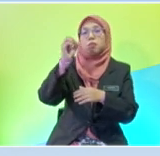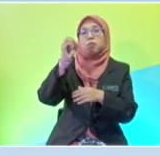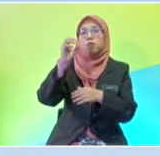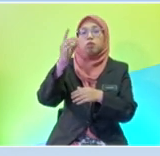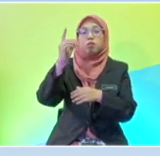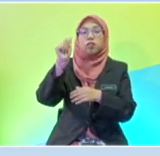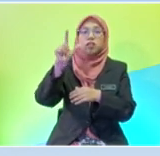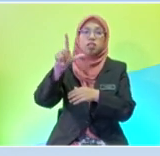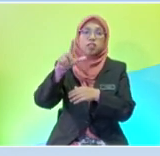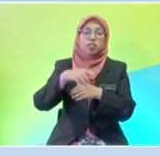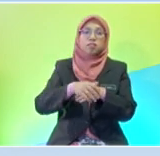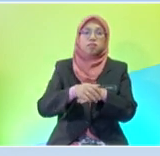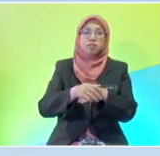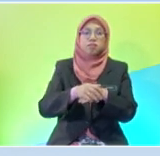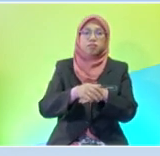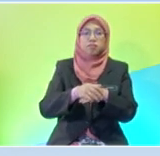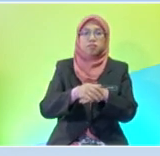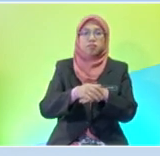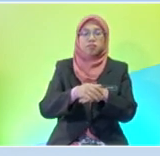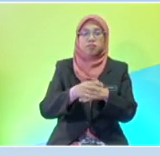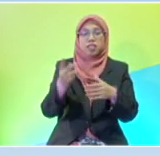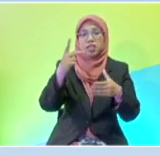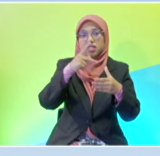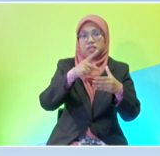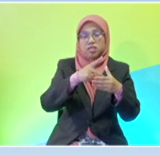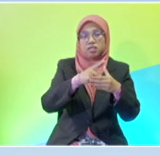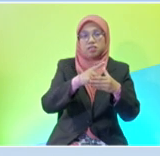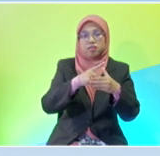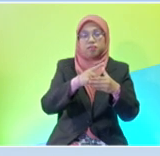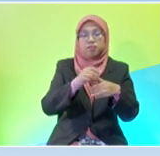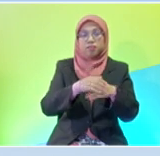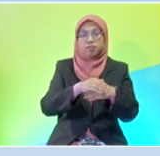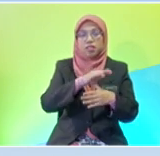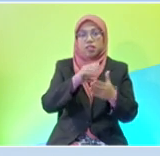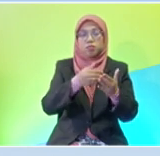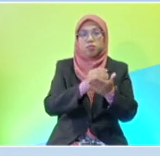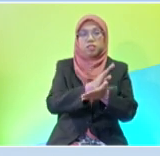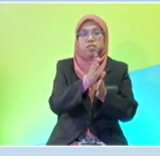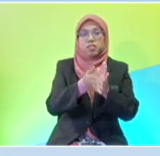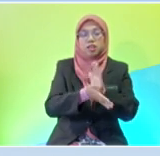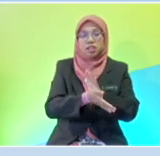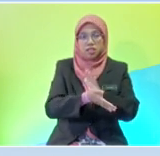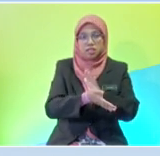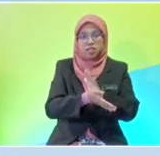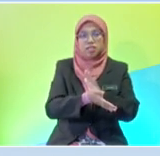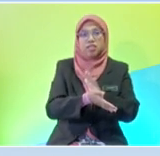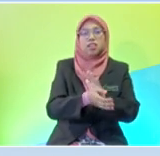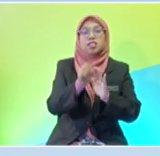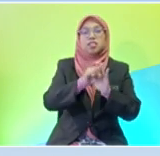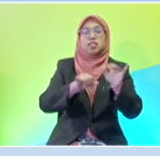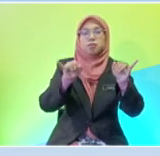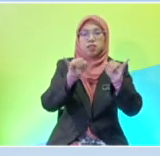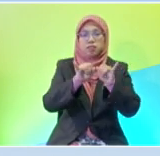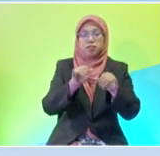134.400 sebelah kredit yang menjadikan kedua 12 De bit dan Freddy seimbang Oke